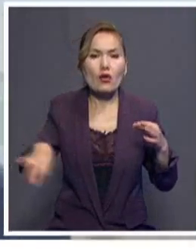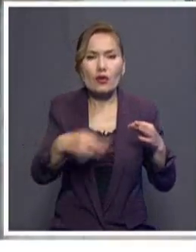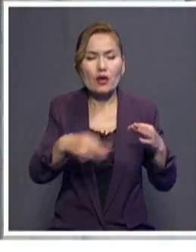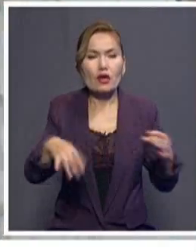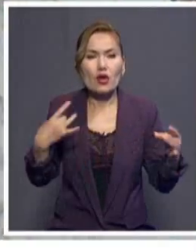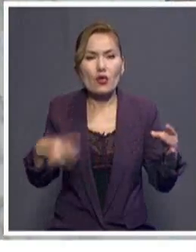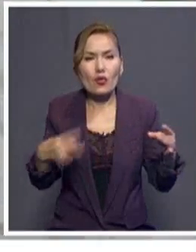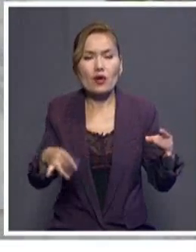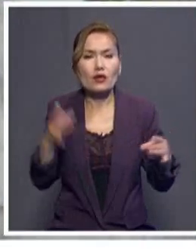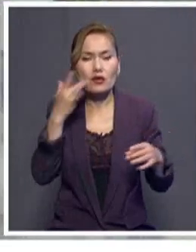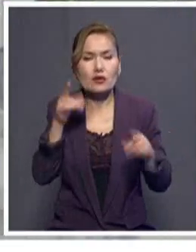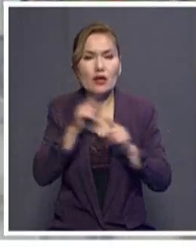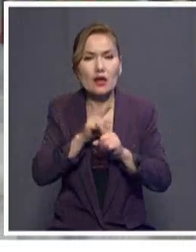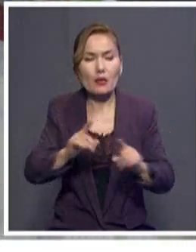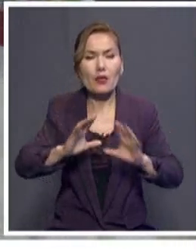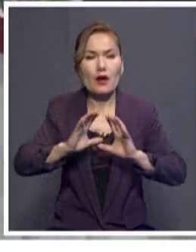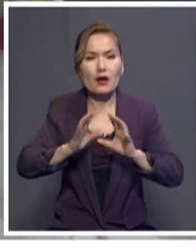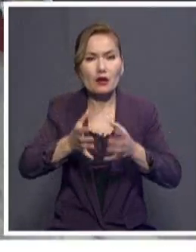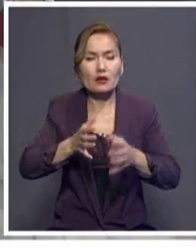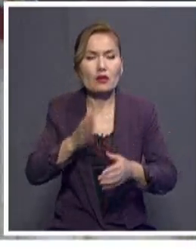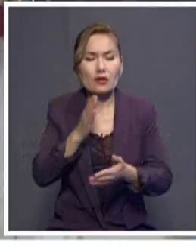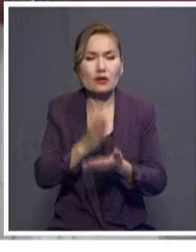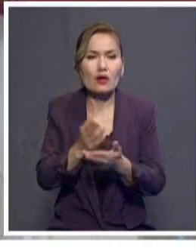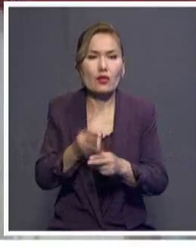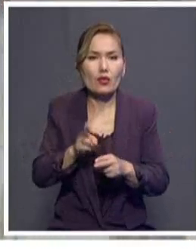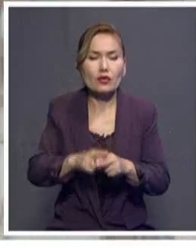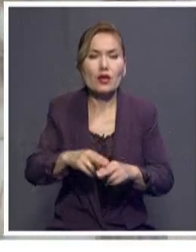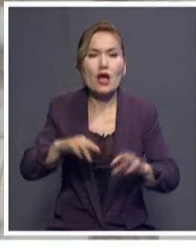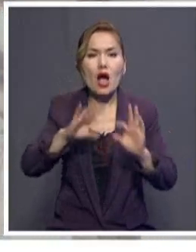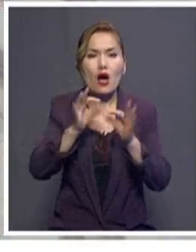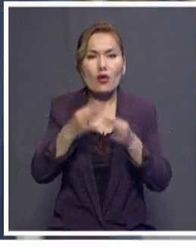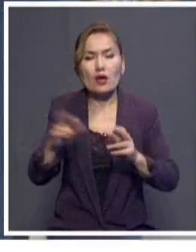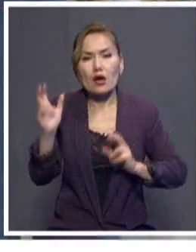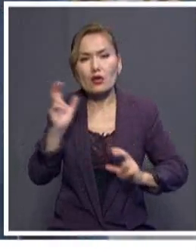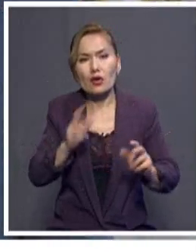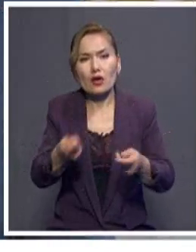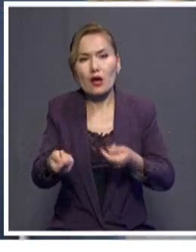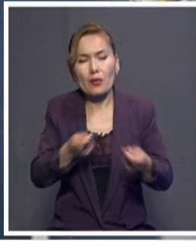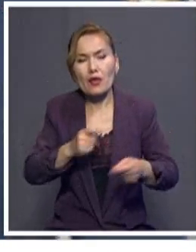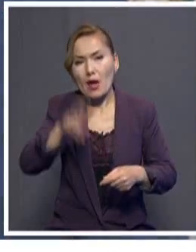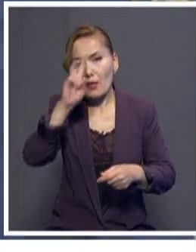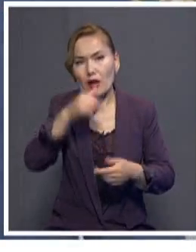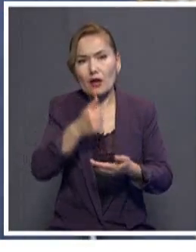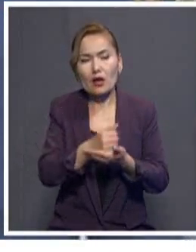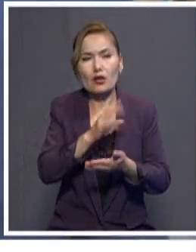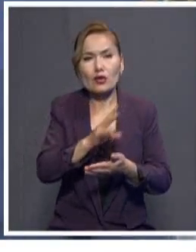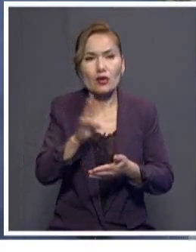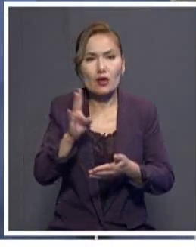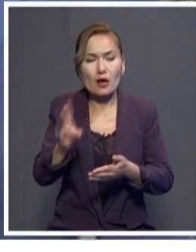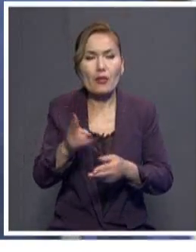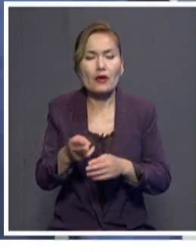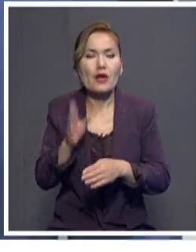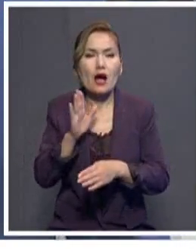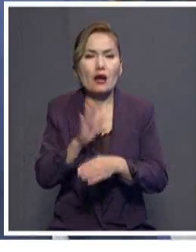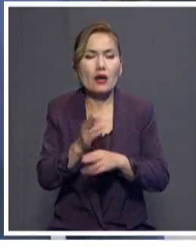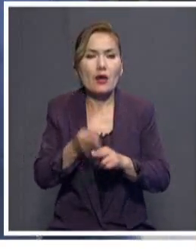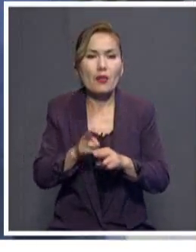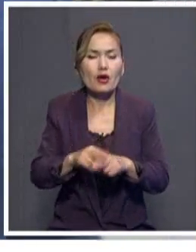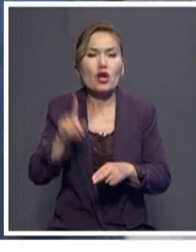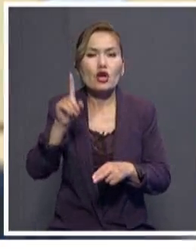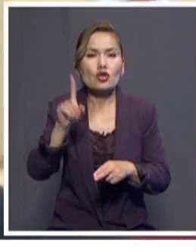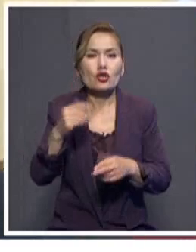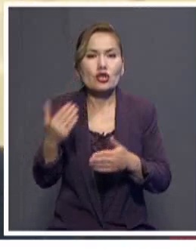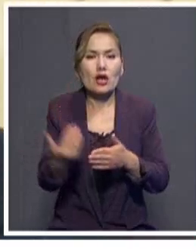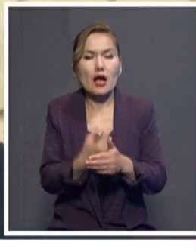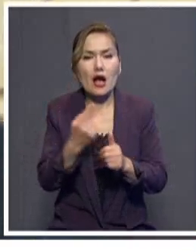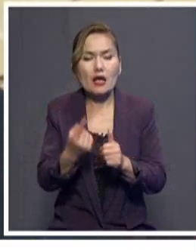ұлттық консерваториясын халықаралық жарыстар күтіп тұр. Сондықтан өнер ордасының ректоры мемлекет басшысы ұсынған 100 жаңа есім жобасының ары қарай жалғасуы